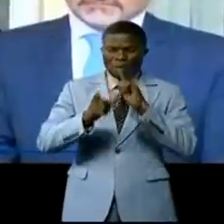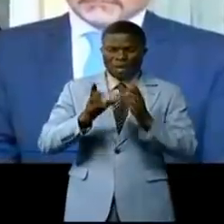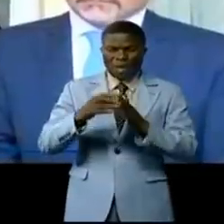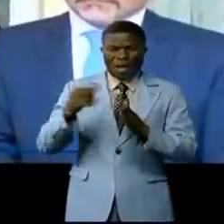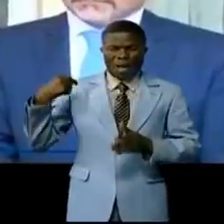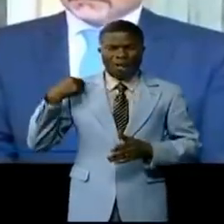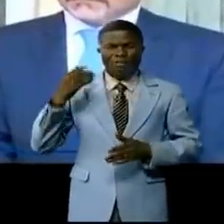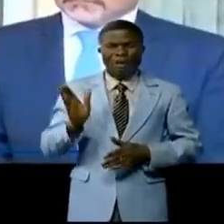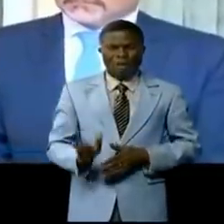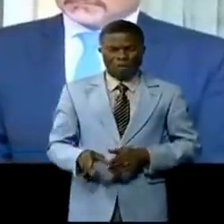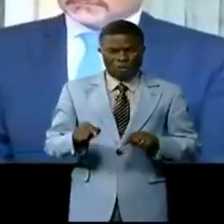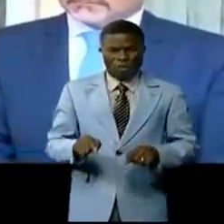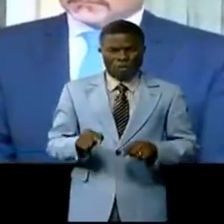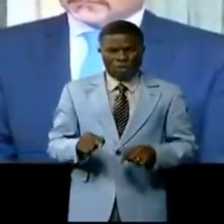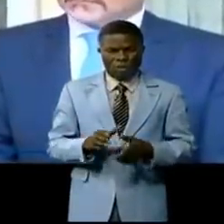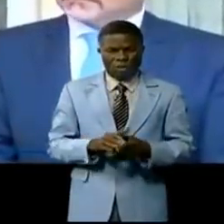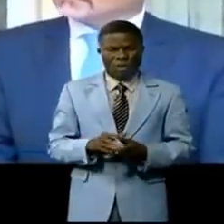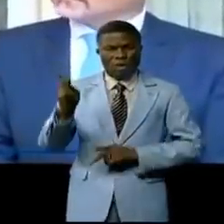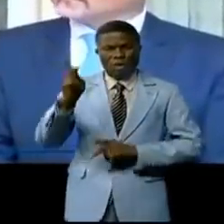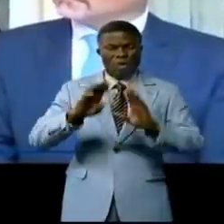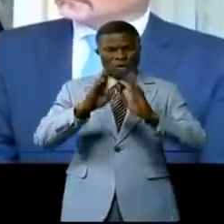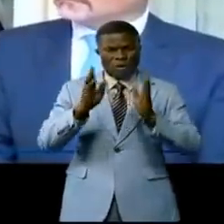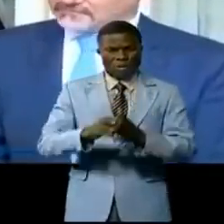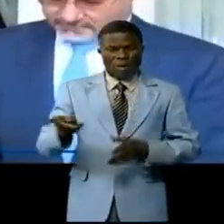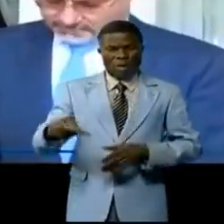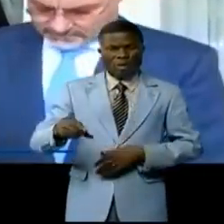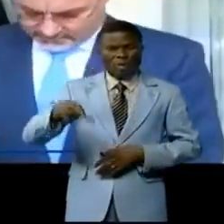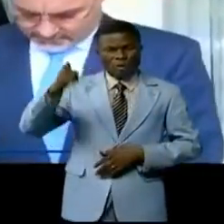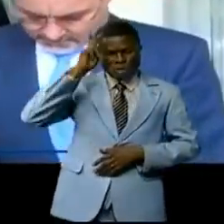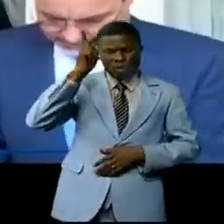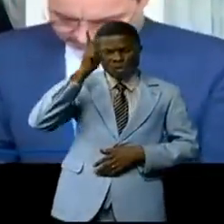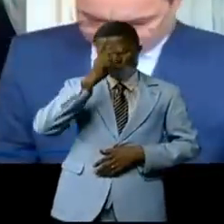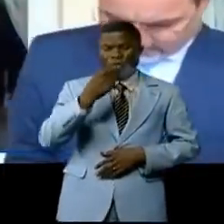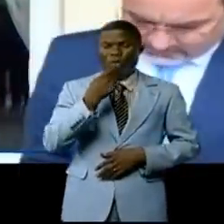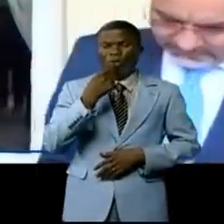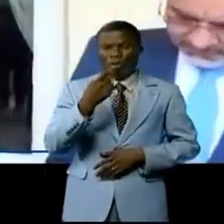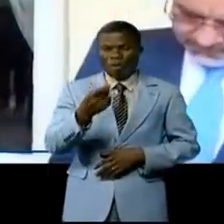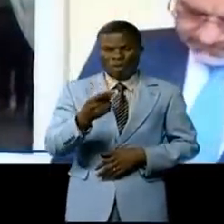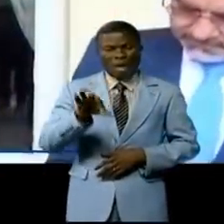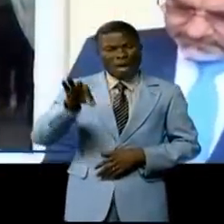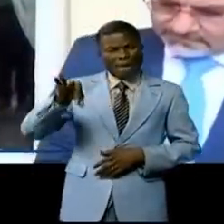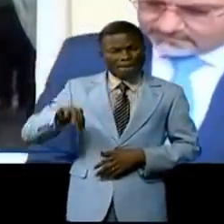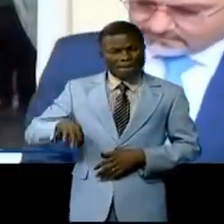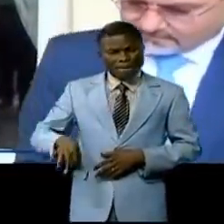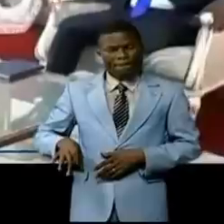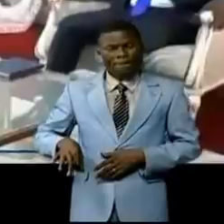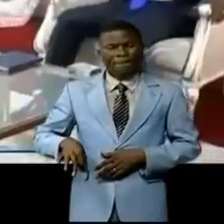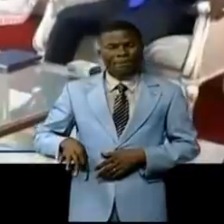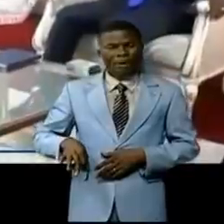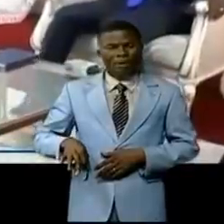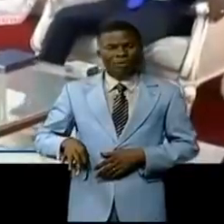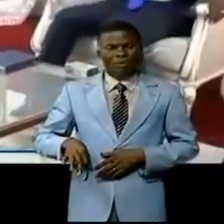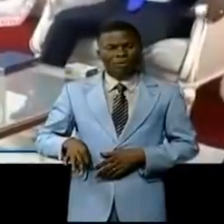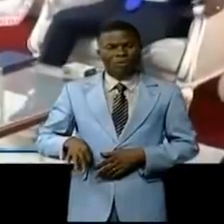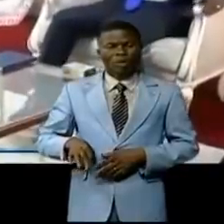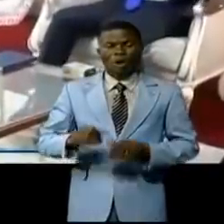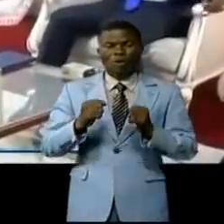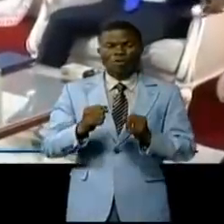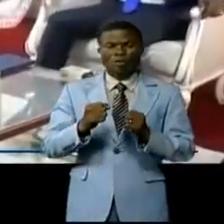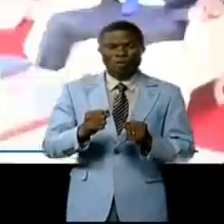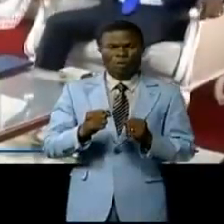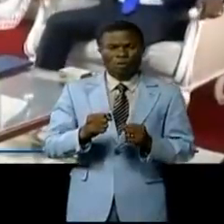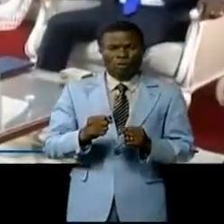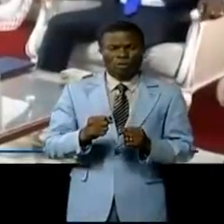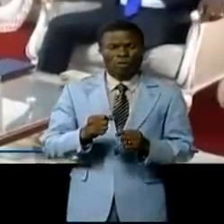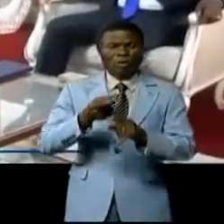gouverneur. Et donc ce que la population du Katanga peut retenir, c'est un intérêt très fort de la